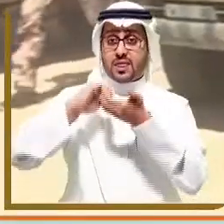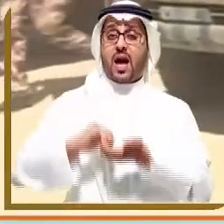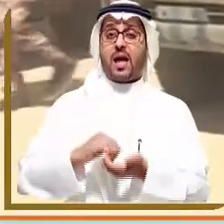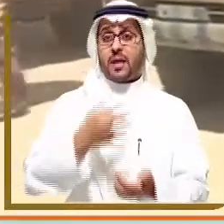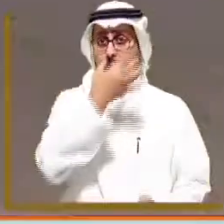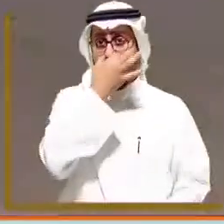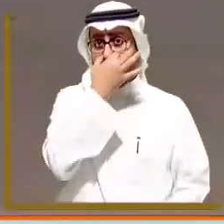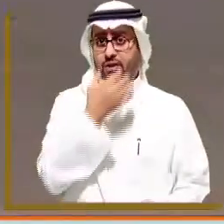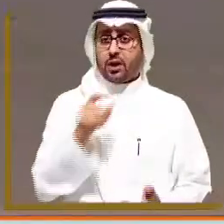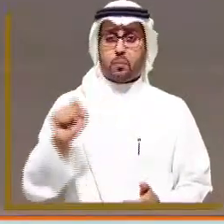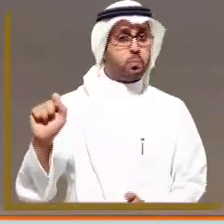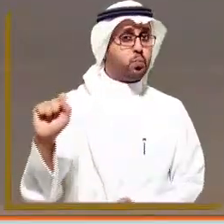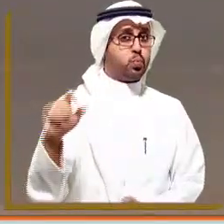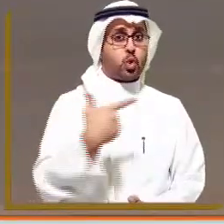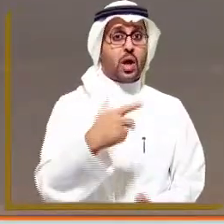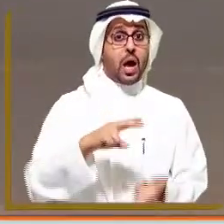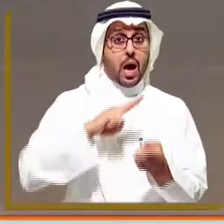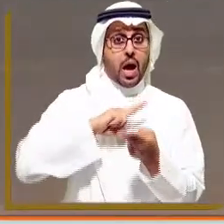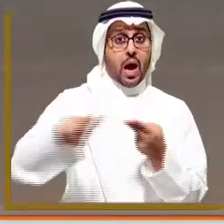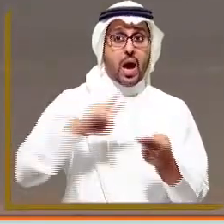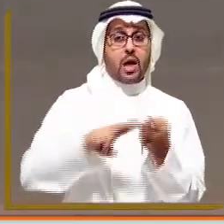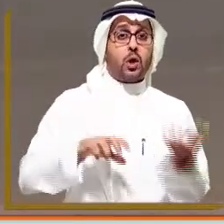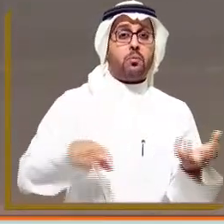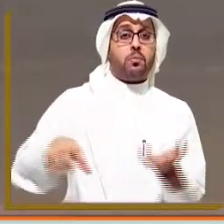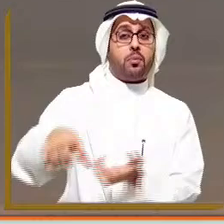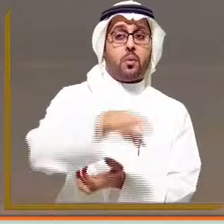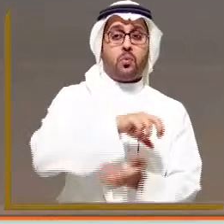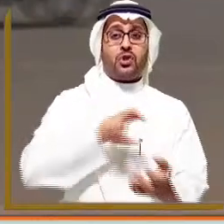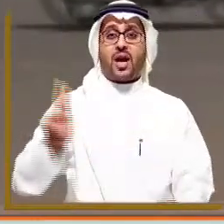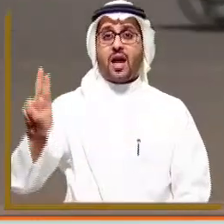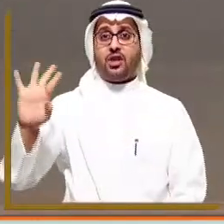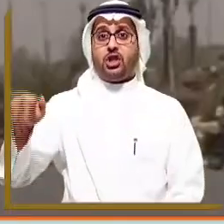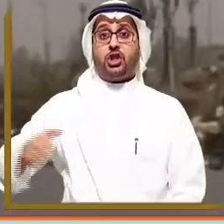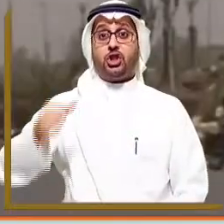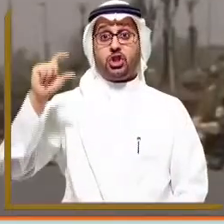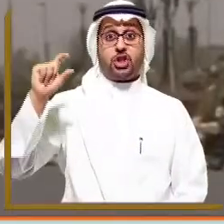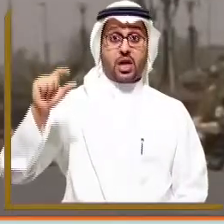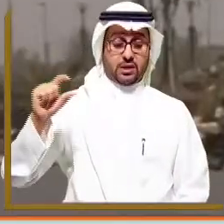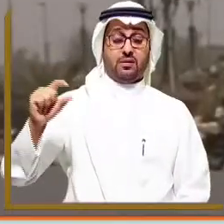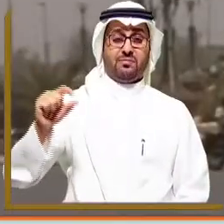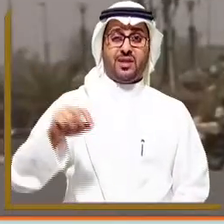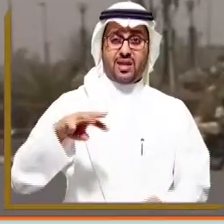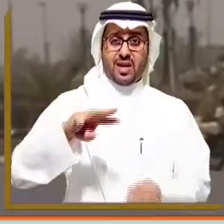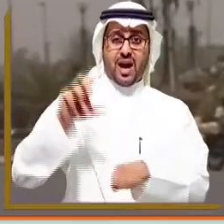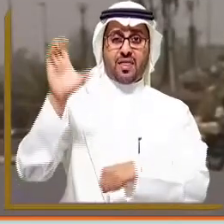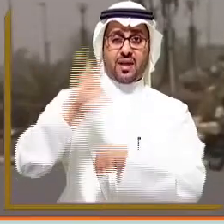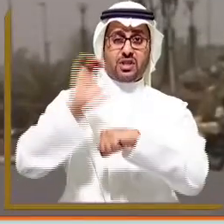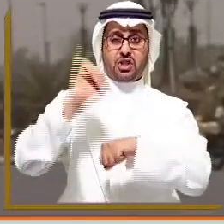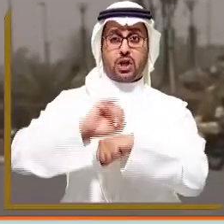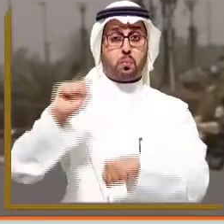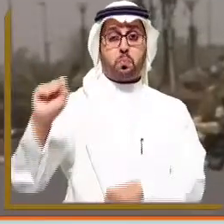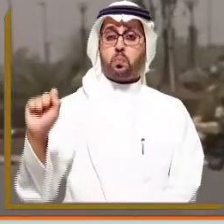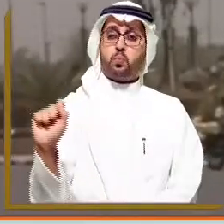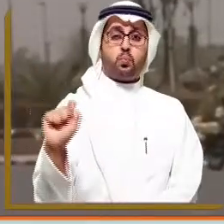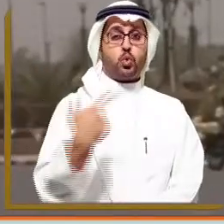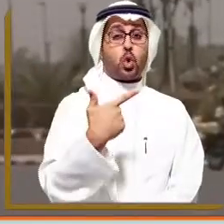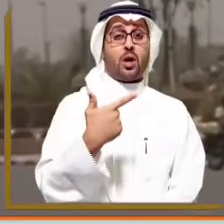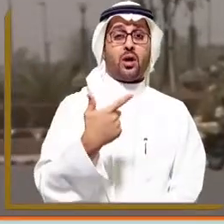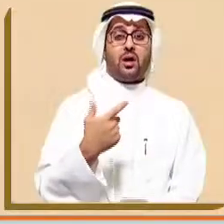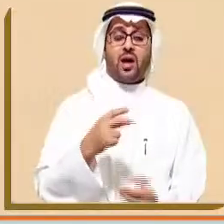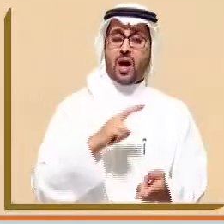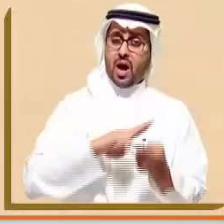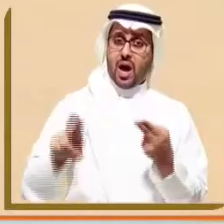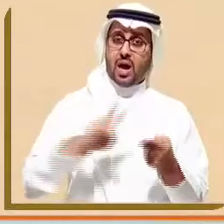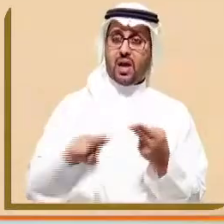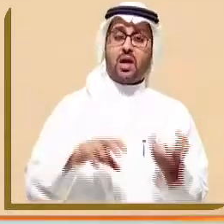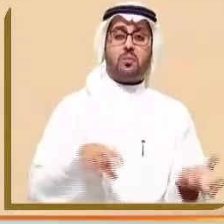برئاسة تشادي موسى فقي محمد، طالبه بأن يشكل على وجه السرعة بعثة رفيعة